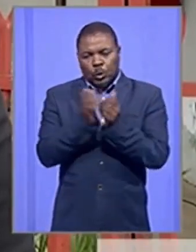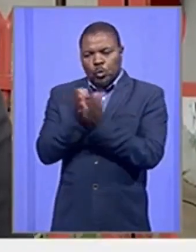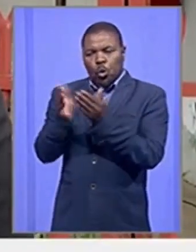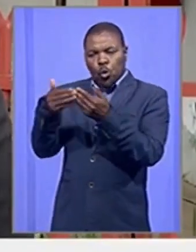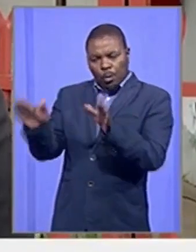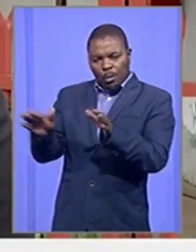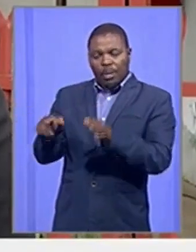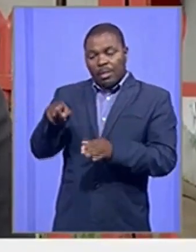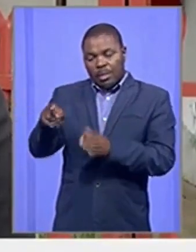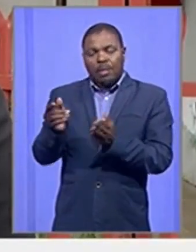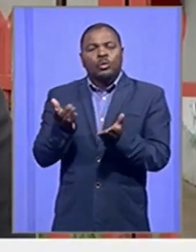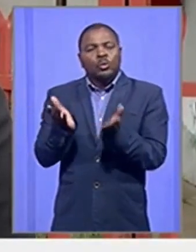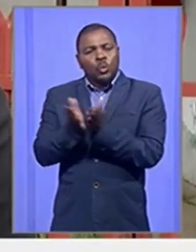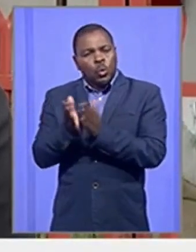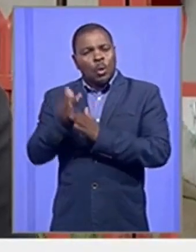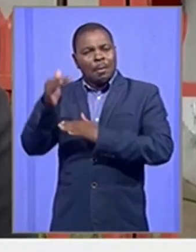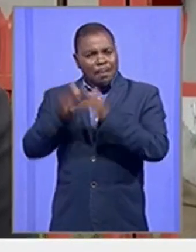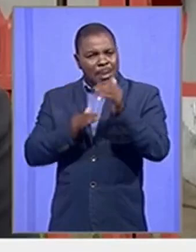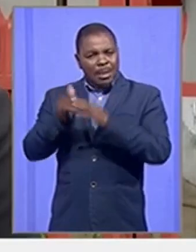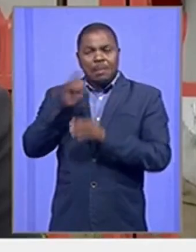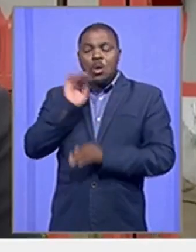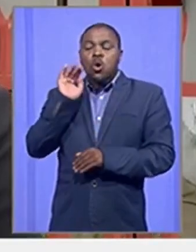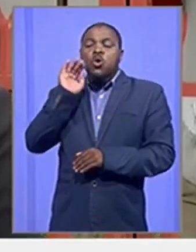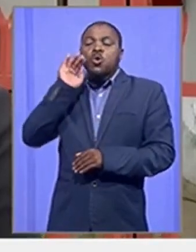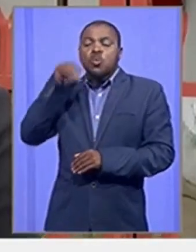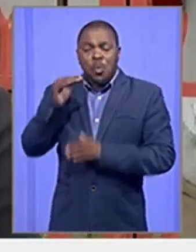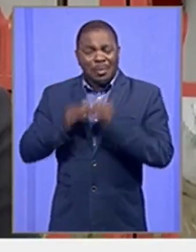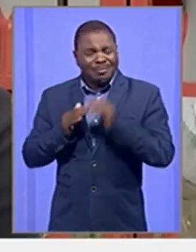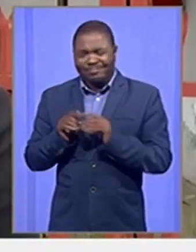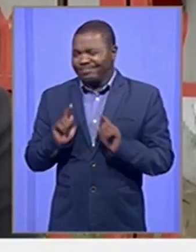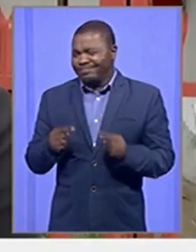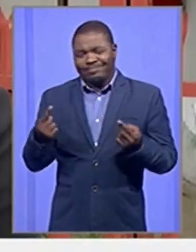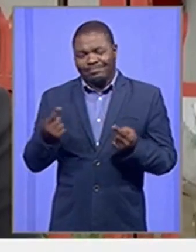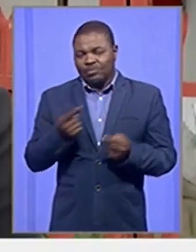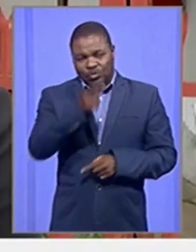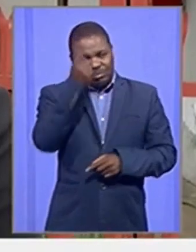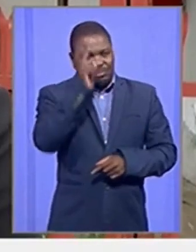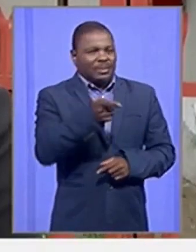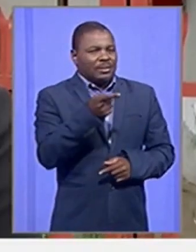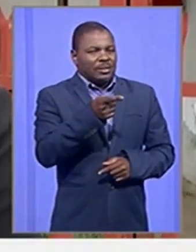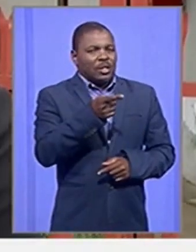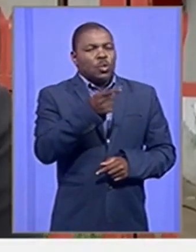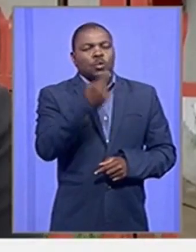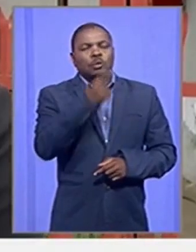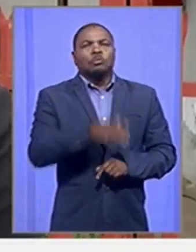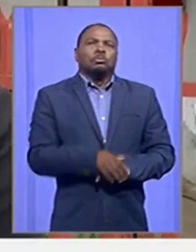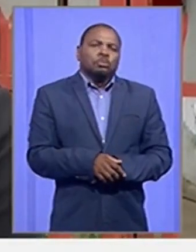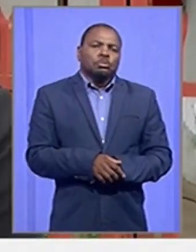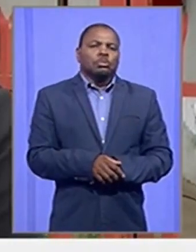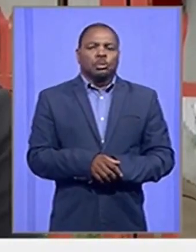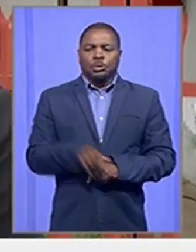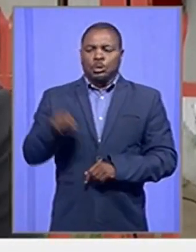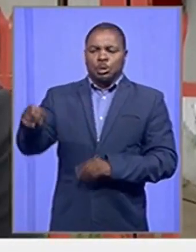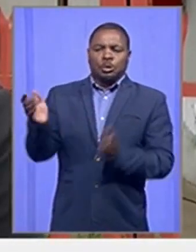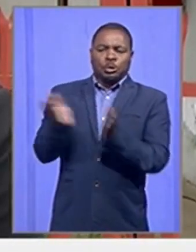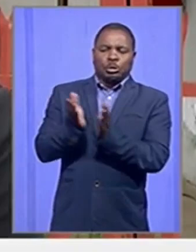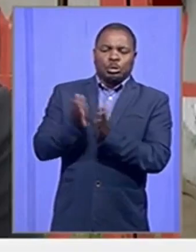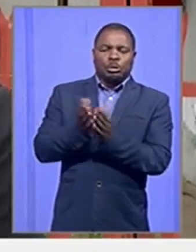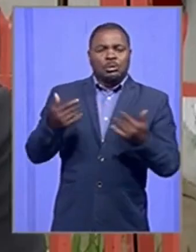ya moago wa sekolo gore ka se go sasa tshwantse re bušane mo gore motho a se ka re aowa nna re